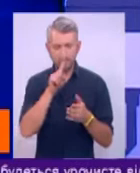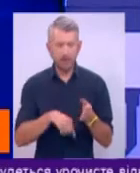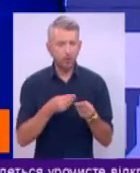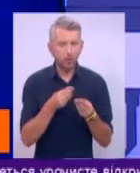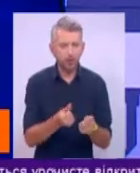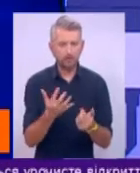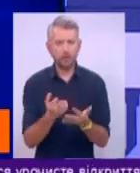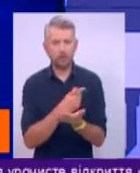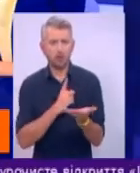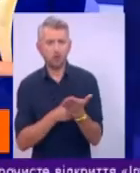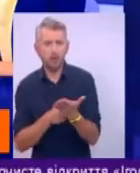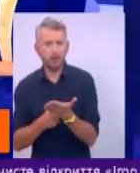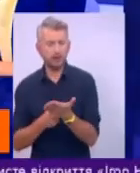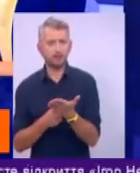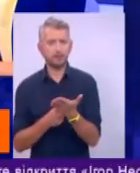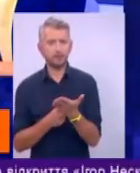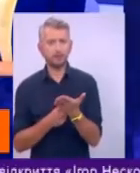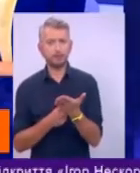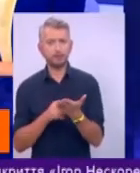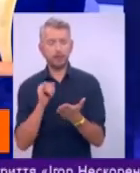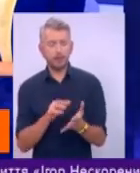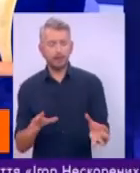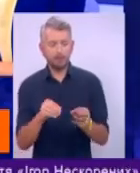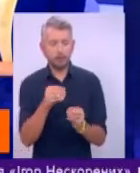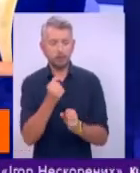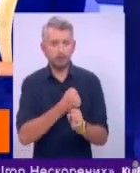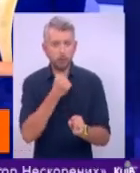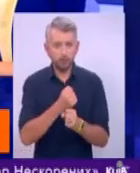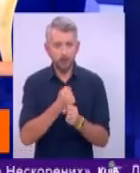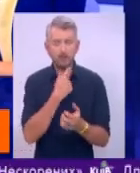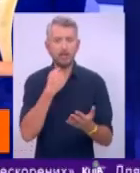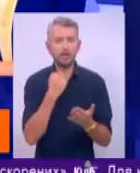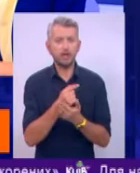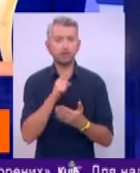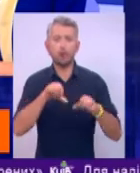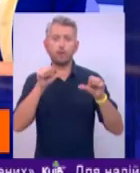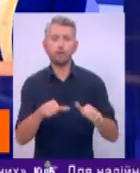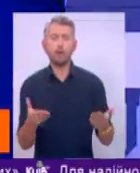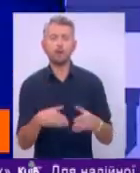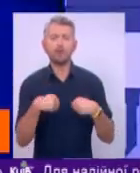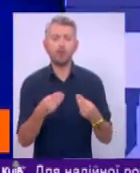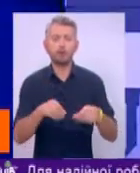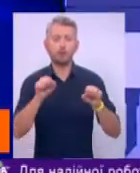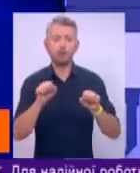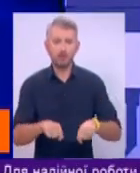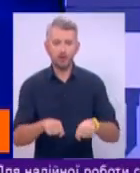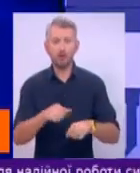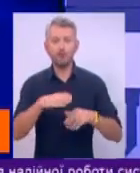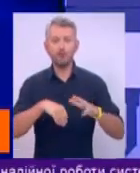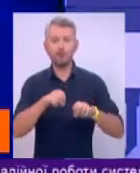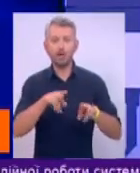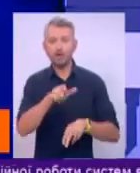знайти аргументи і спільно напрацювати і затвердити той формат, який дасть можливість